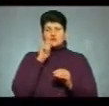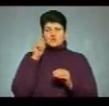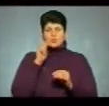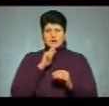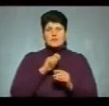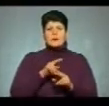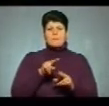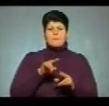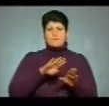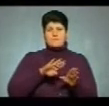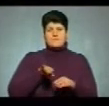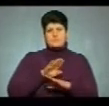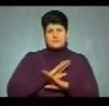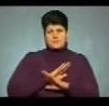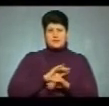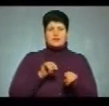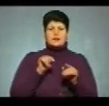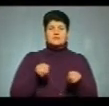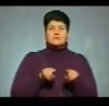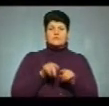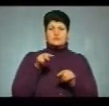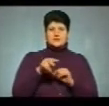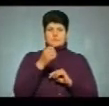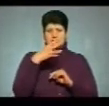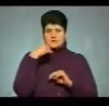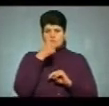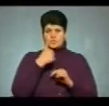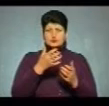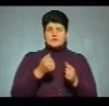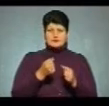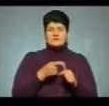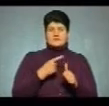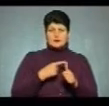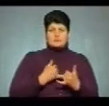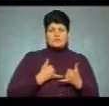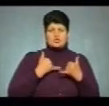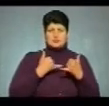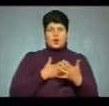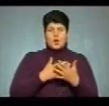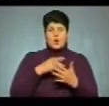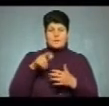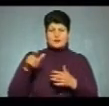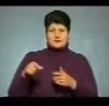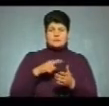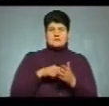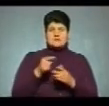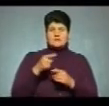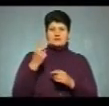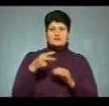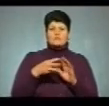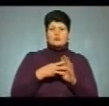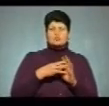України посмертно. Також у 2015 році отримав звання почесний громадянин міста Тернополя. 28